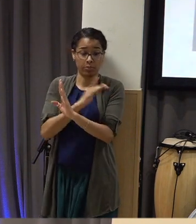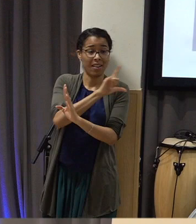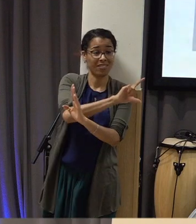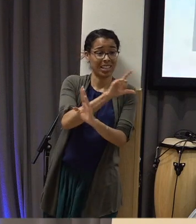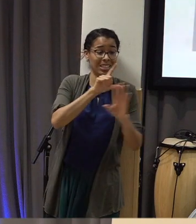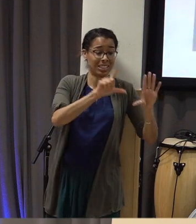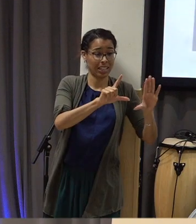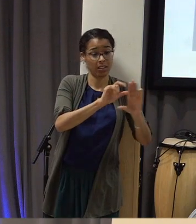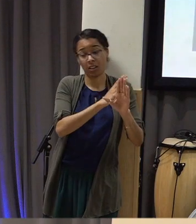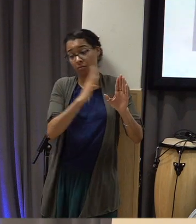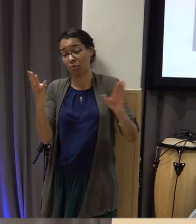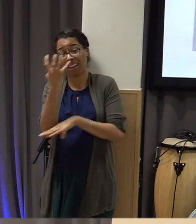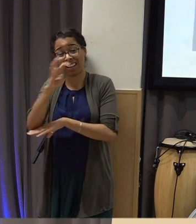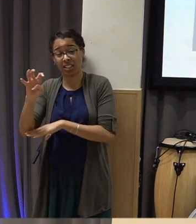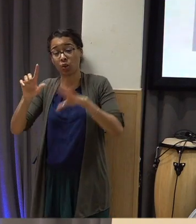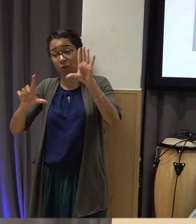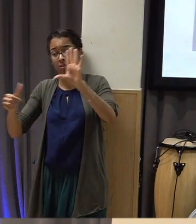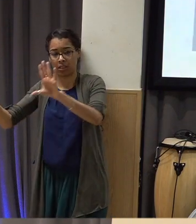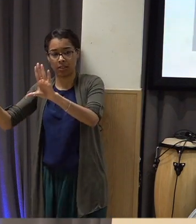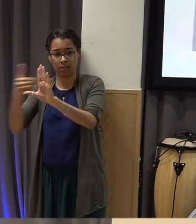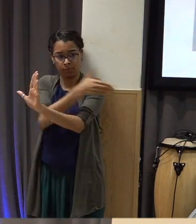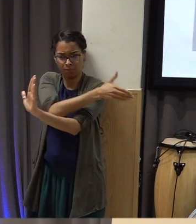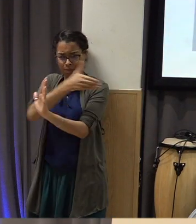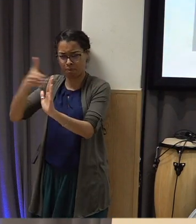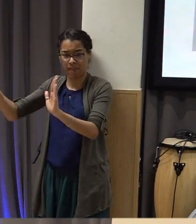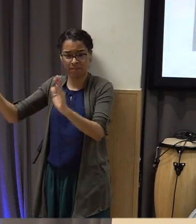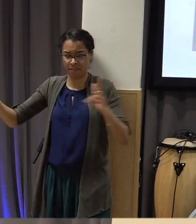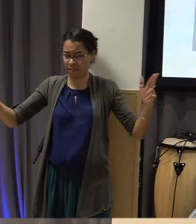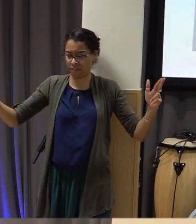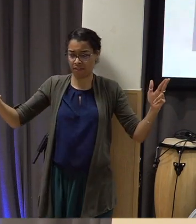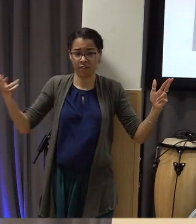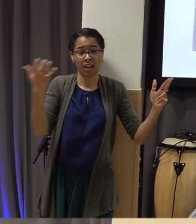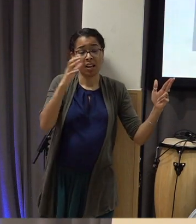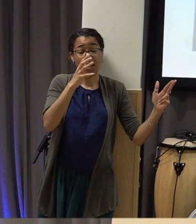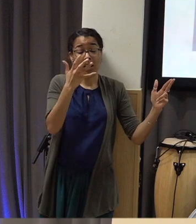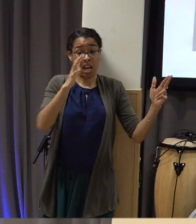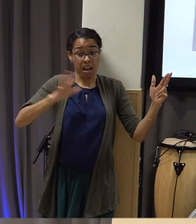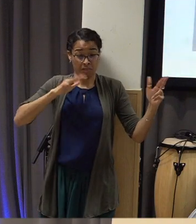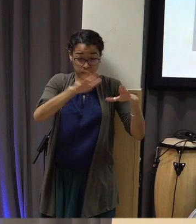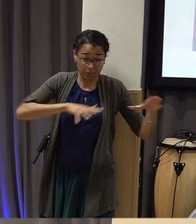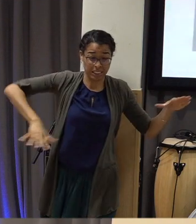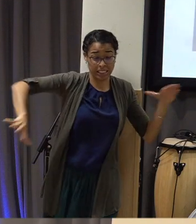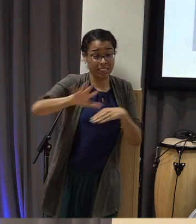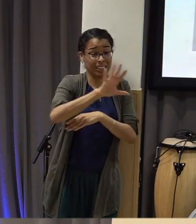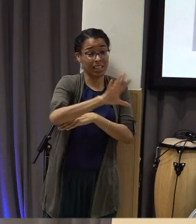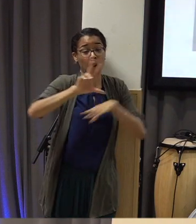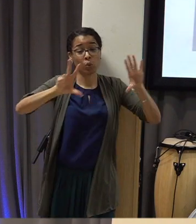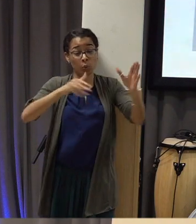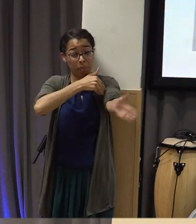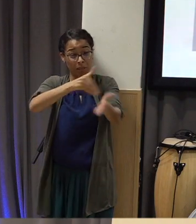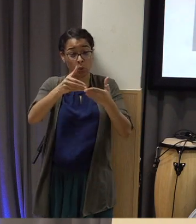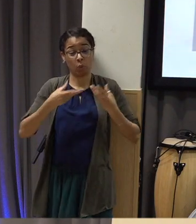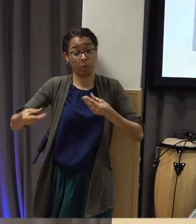et 476 après Jésus-Christ. L'Empire romain a compté jusqu'à 58 millions de personnes, s'étendant